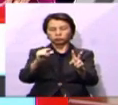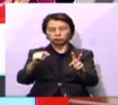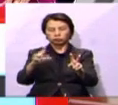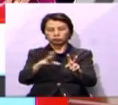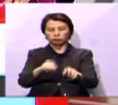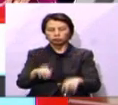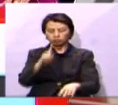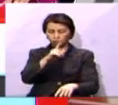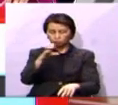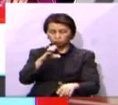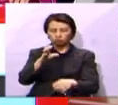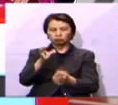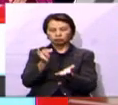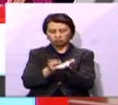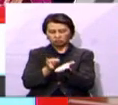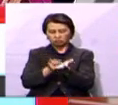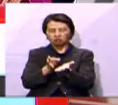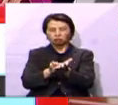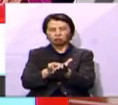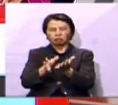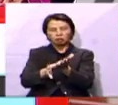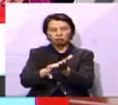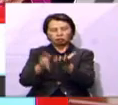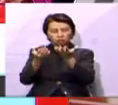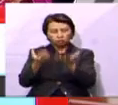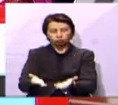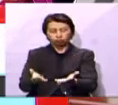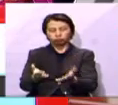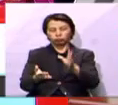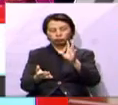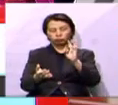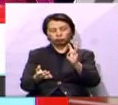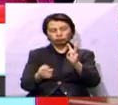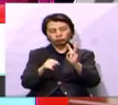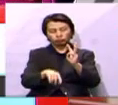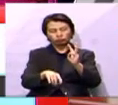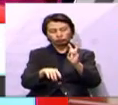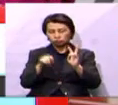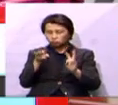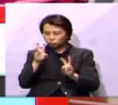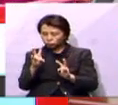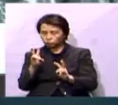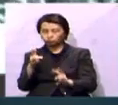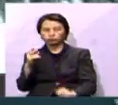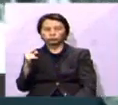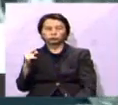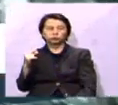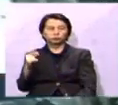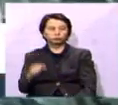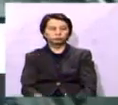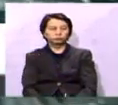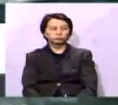biji pil Aramin 5 seberat 27.6 gram.